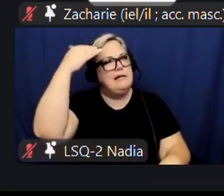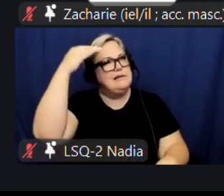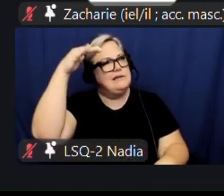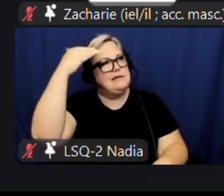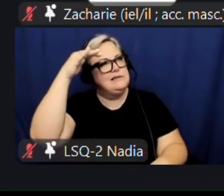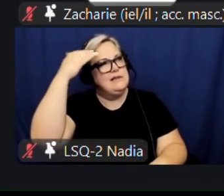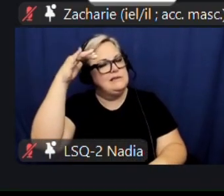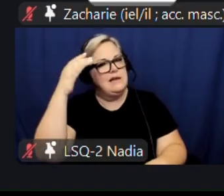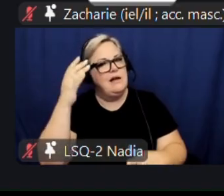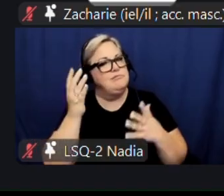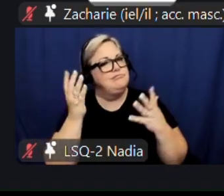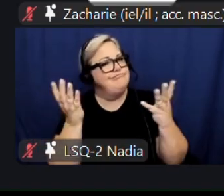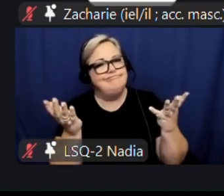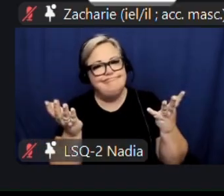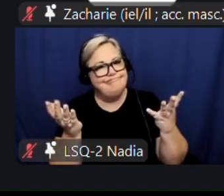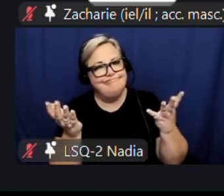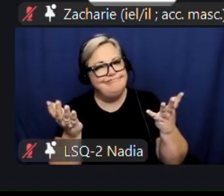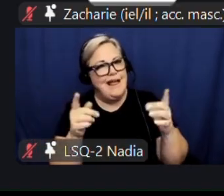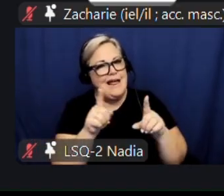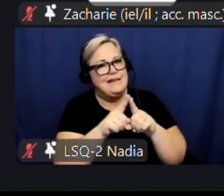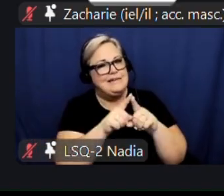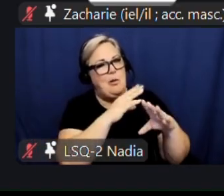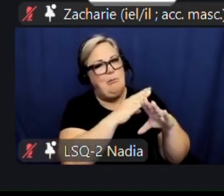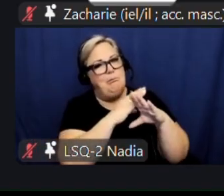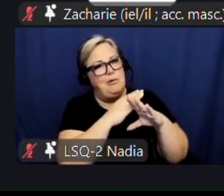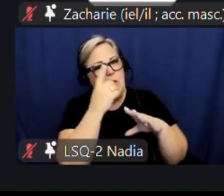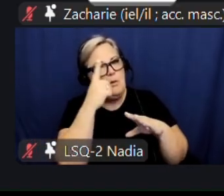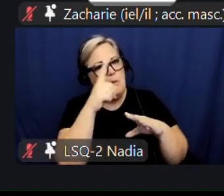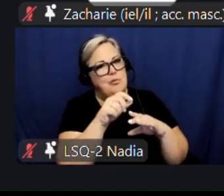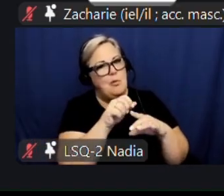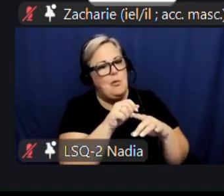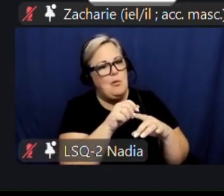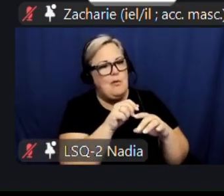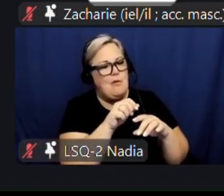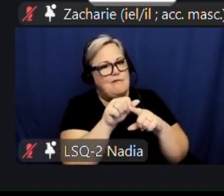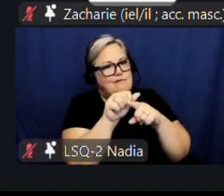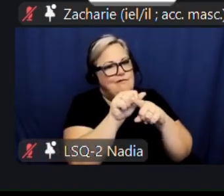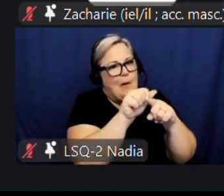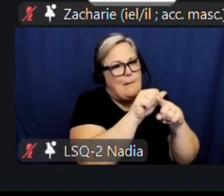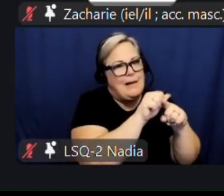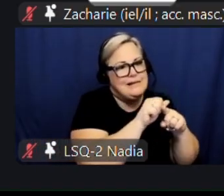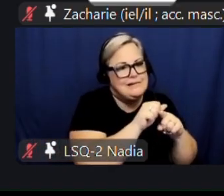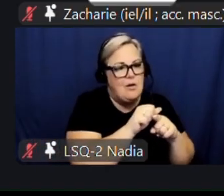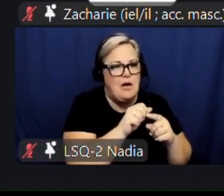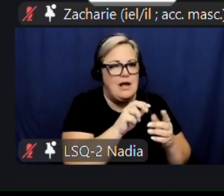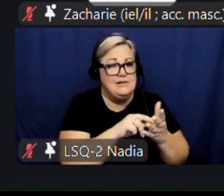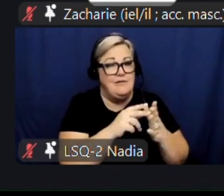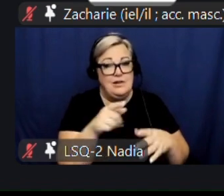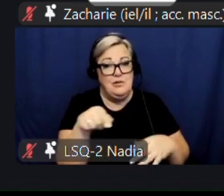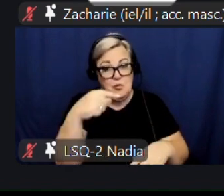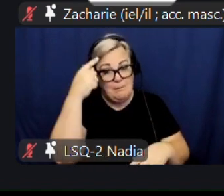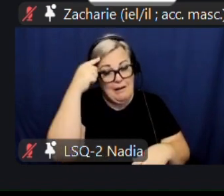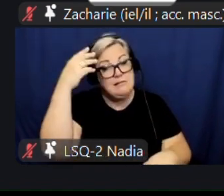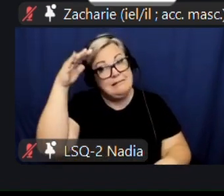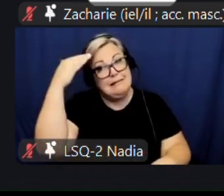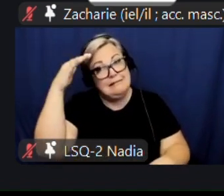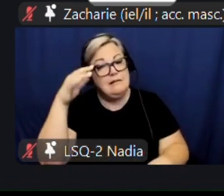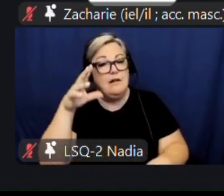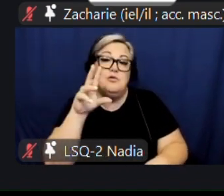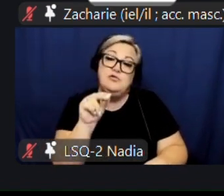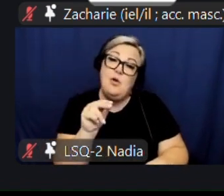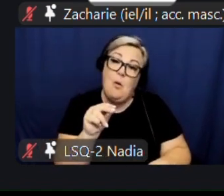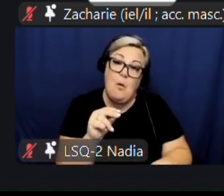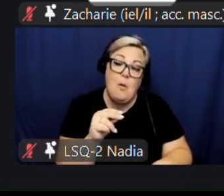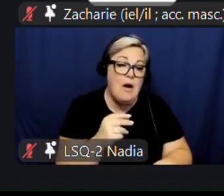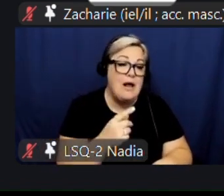pas susceptible d'aller s'éduquer davantage. Donc, de reconnaître que ce qu'on sait, c'est peut-être pas tout, c'est peut-être pas non plus la meilleure façon de faire les